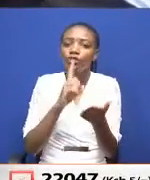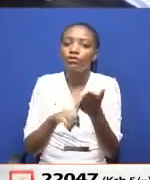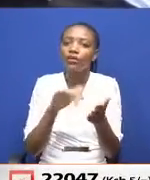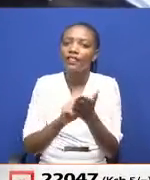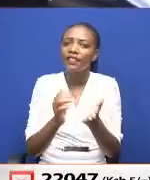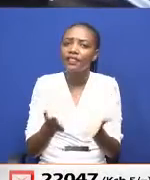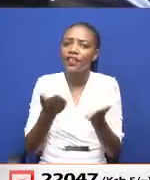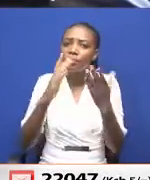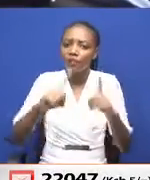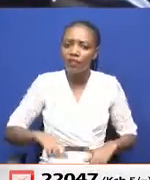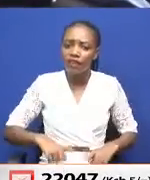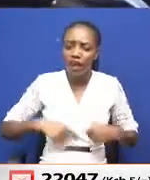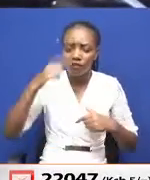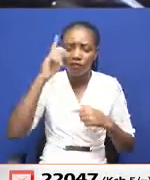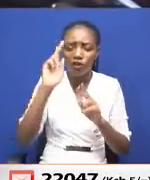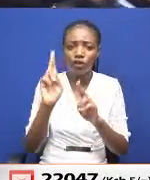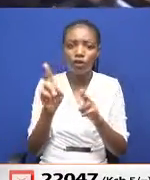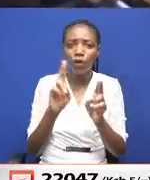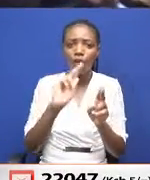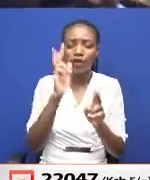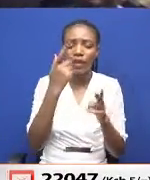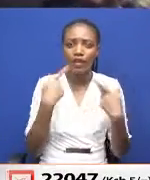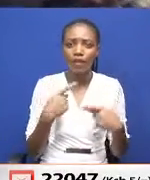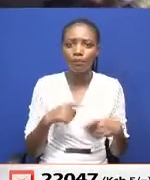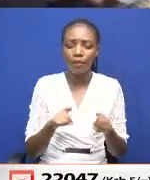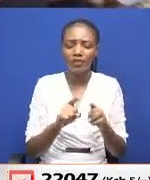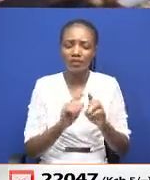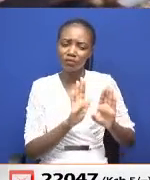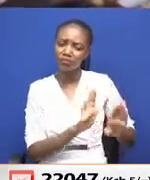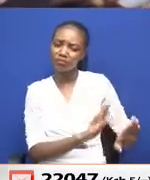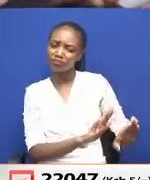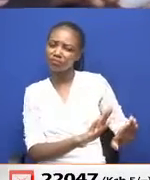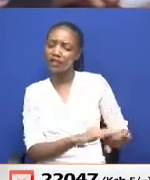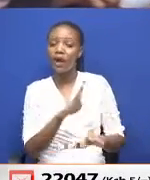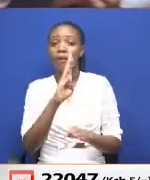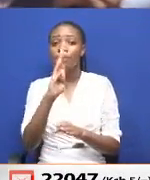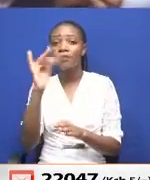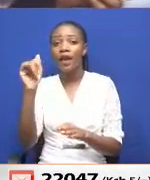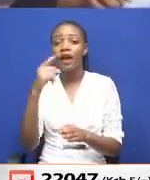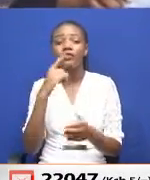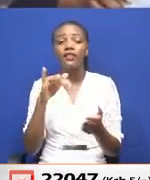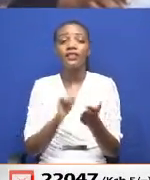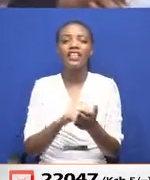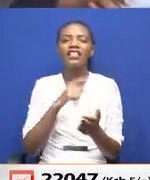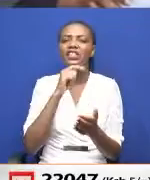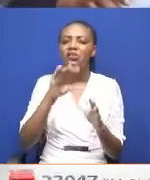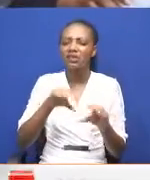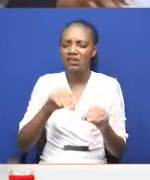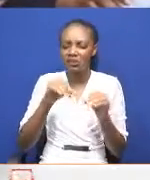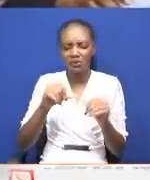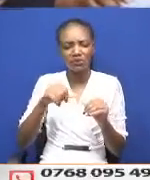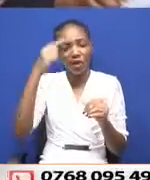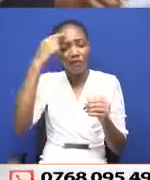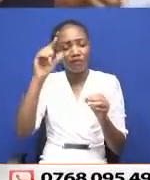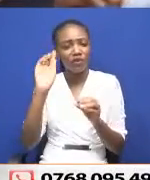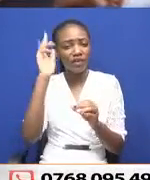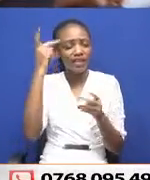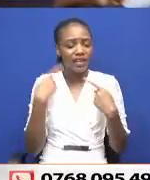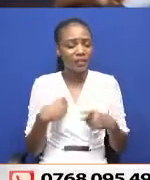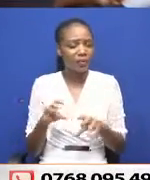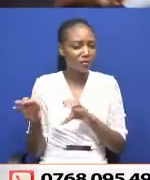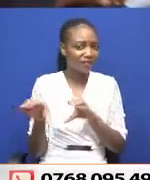kawaida na kupuzilia mbali mswada wa BBI, huku akitaja kuwa si suluhu kwa mahangaiko ambayo Wakenya